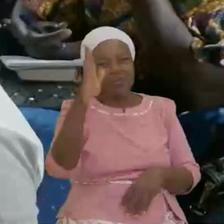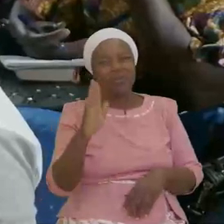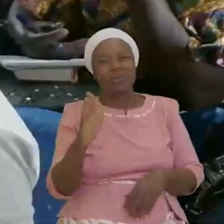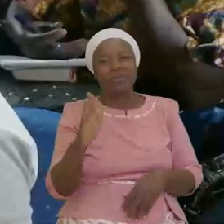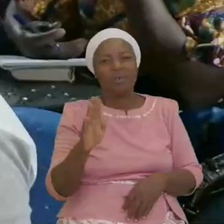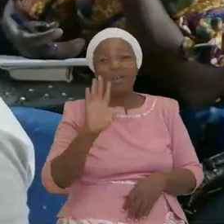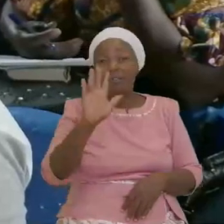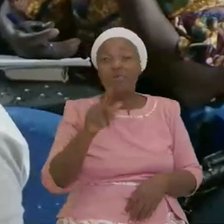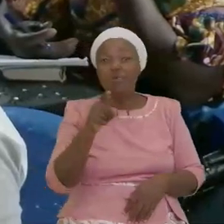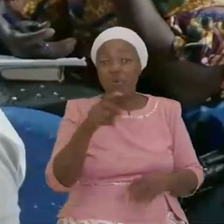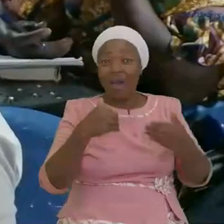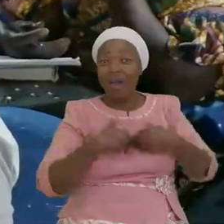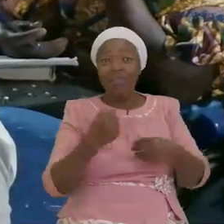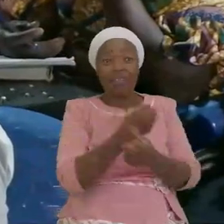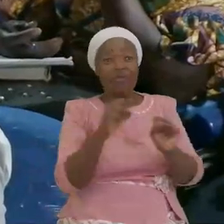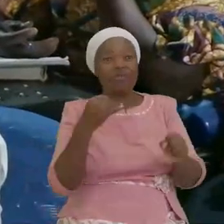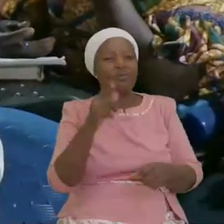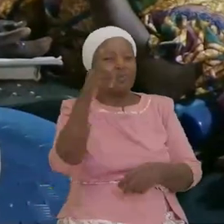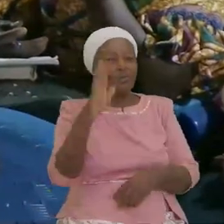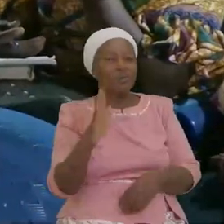Tu deviens enfant de Dieu.